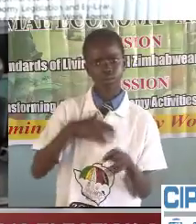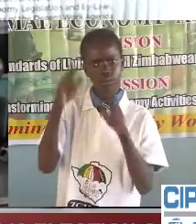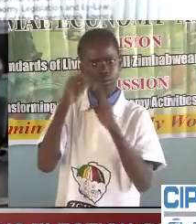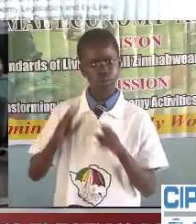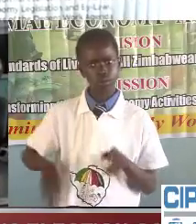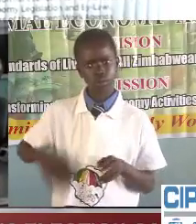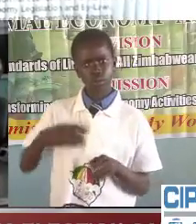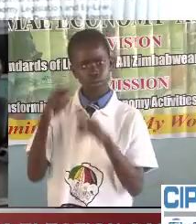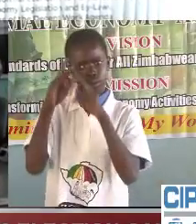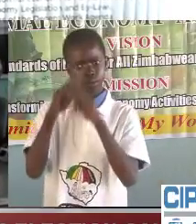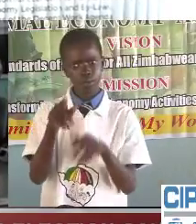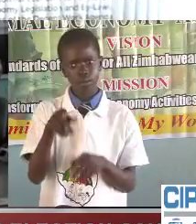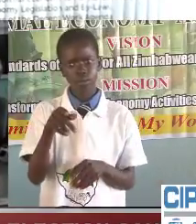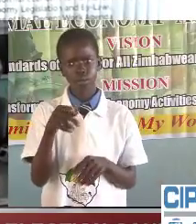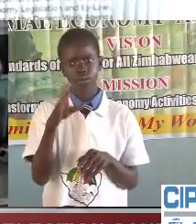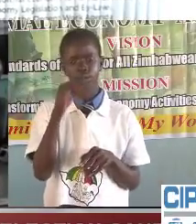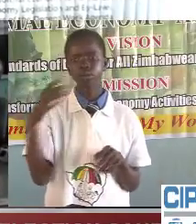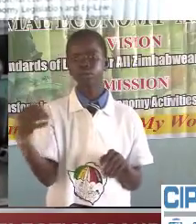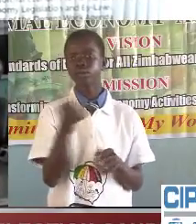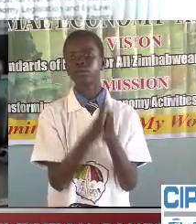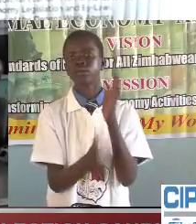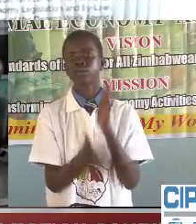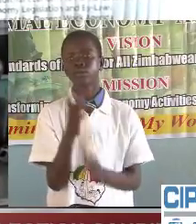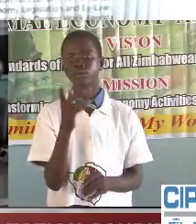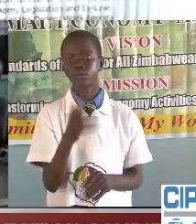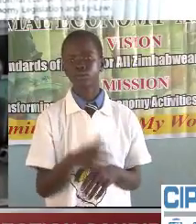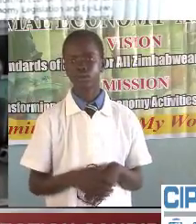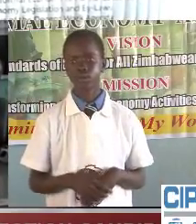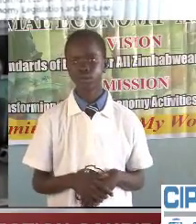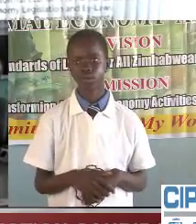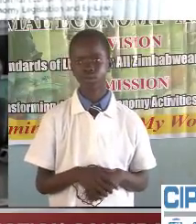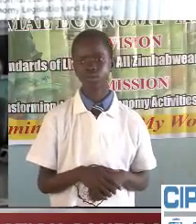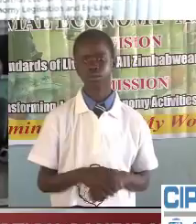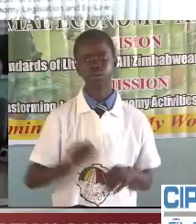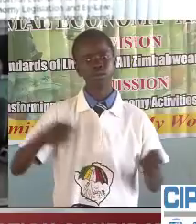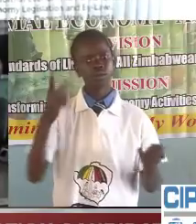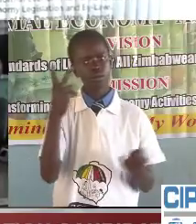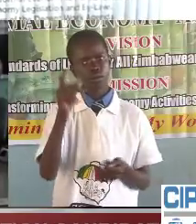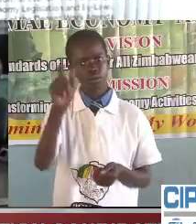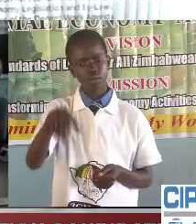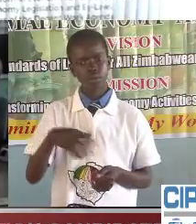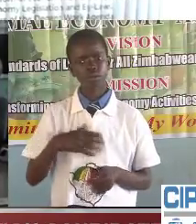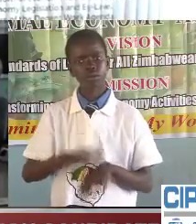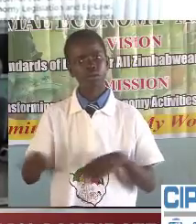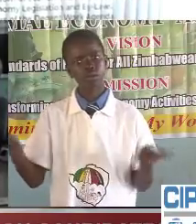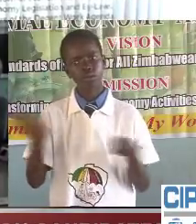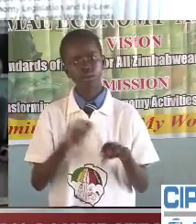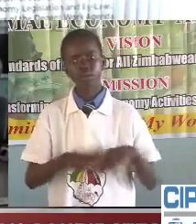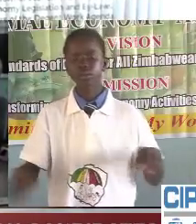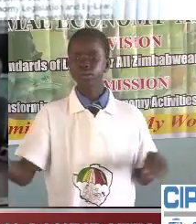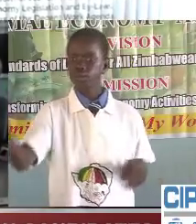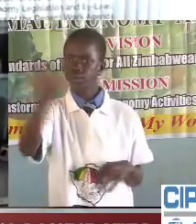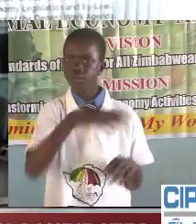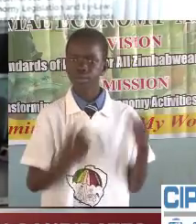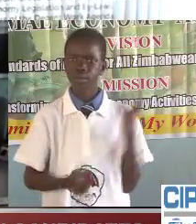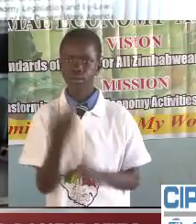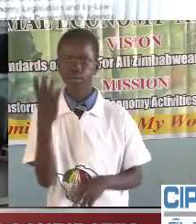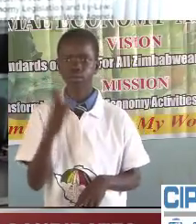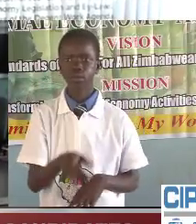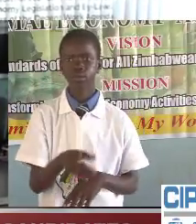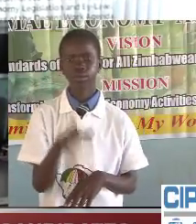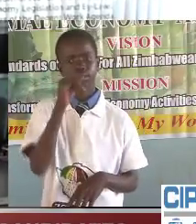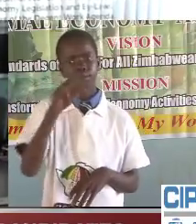misinformation, and we want to cast out the demons of inappropriate